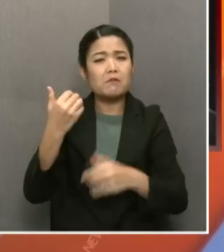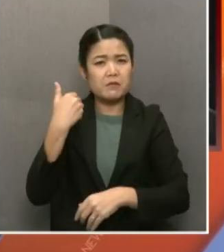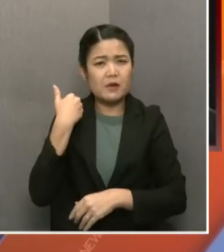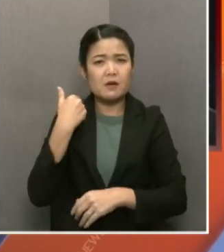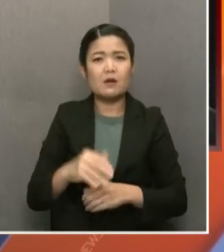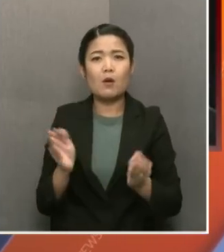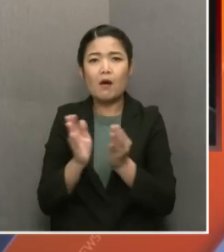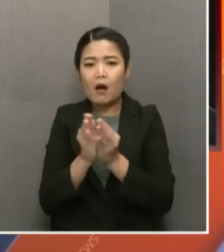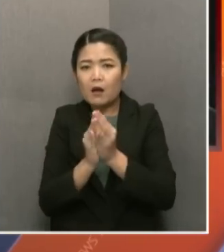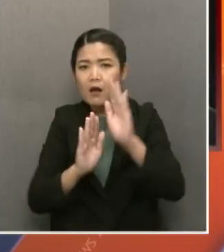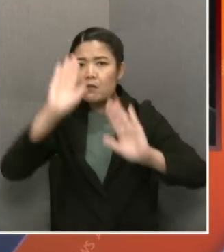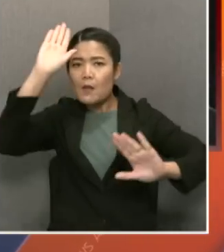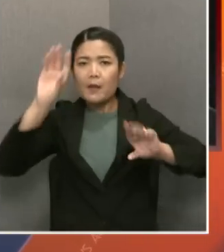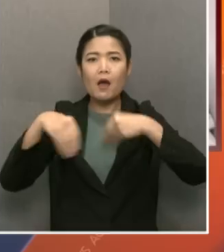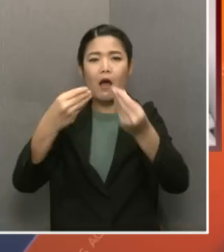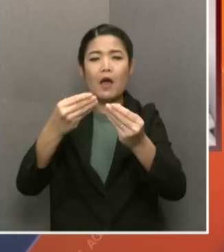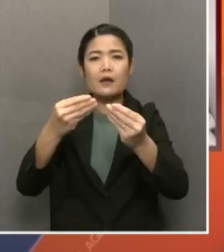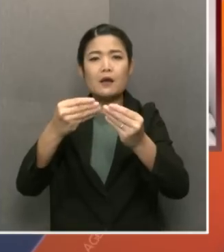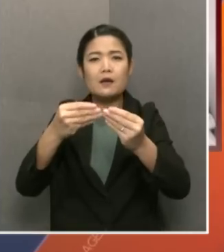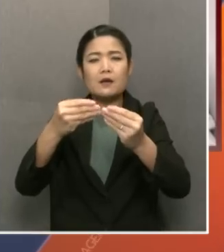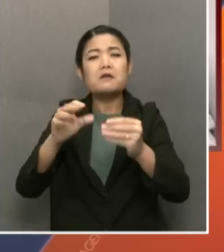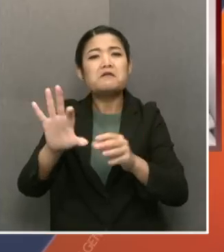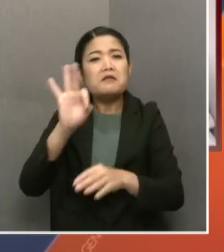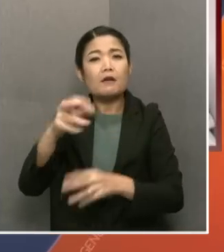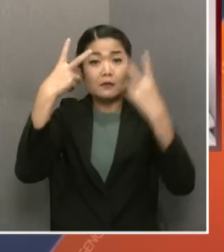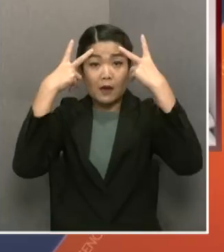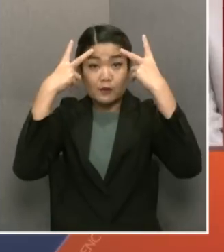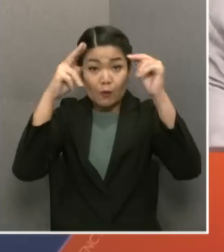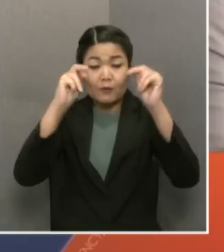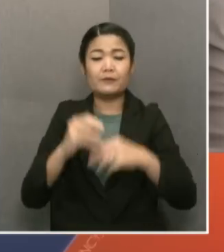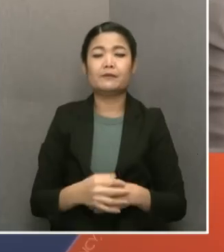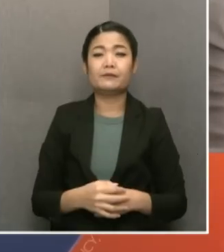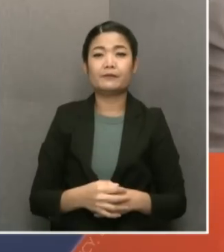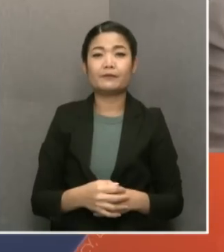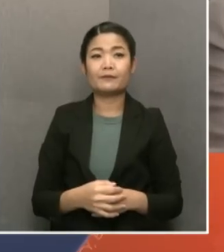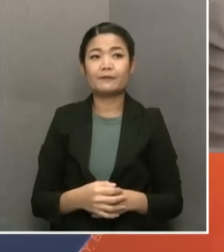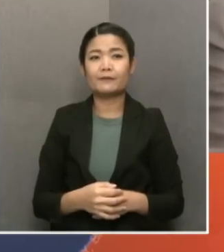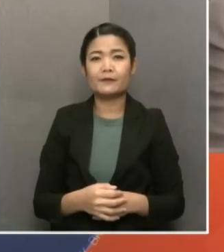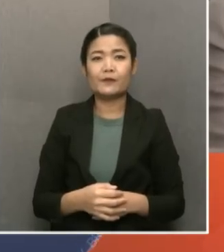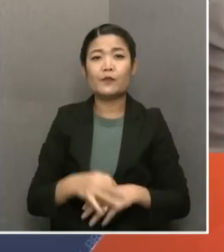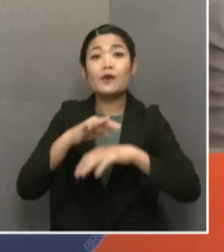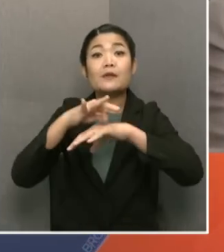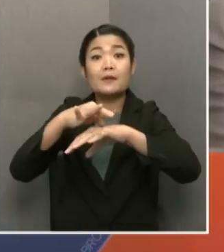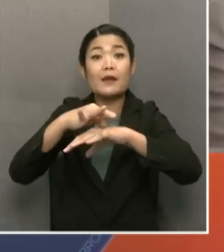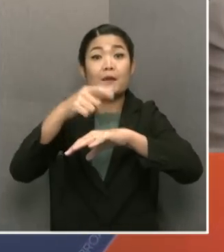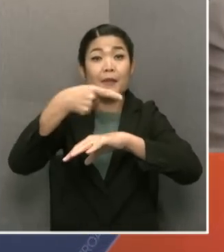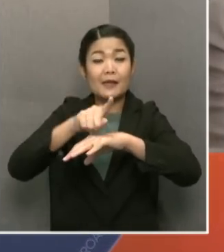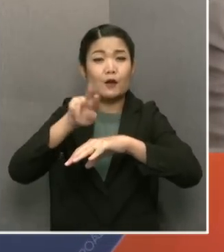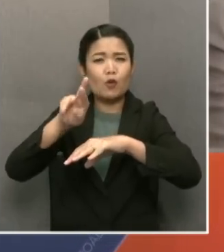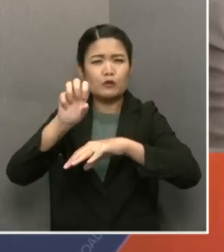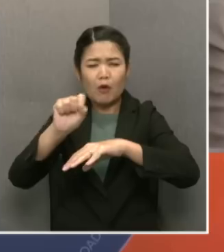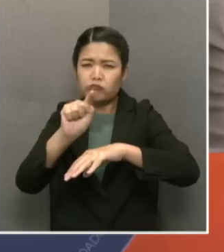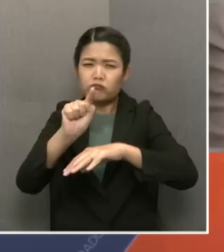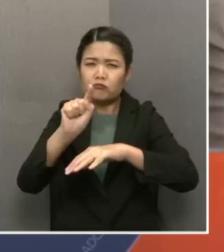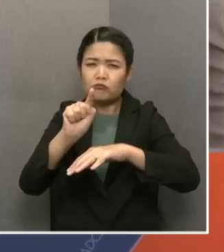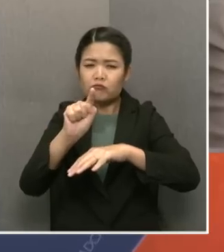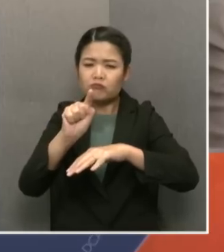โหวตเรื่องนายกรัฐมนตรีด้วยครับค่ะอาจารย์คะตลอดรอบสัปดาห์ที่ผ่านมาถือว่าประเด็นเรื่องของตำแหน่งประธานรัฐสภาเนี่ยเป็นเรื่องเข้มข้นแล้ว